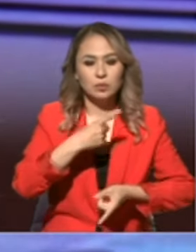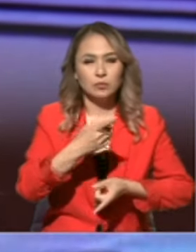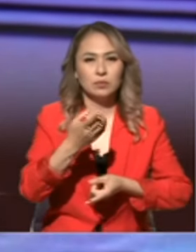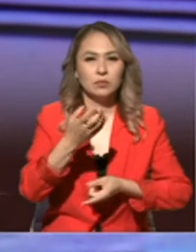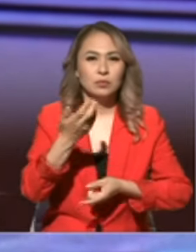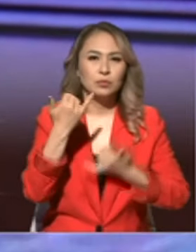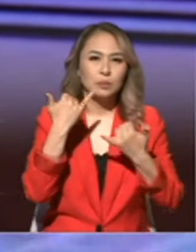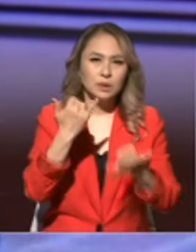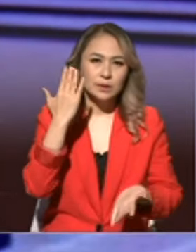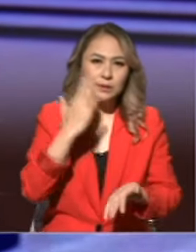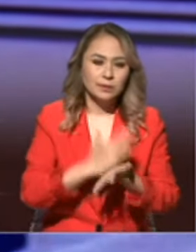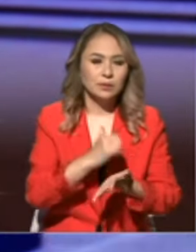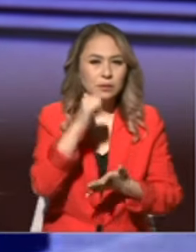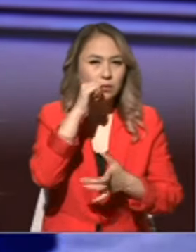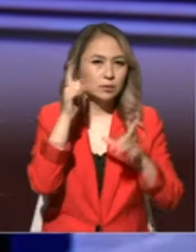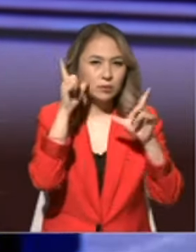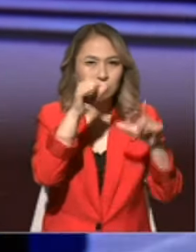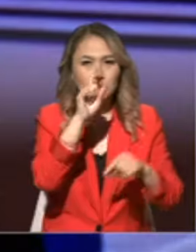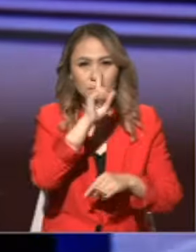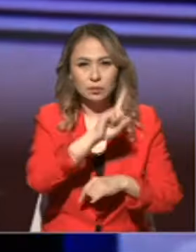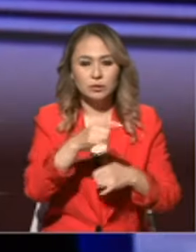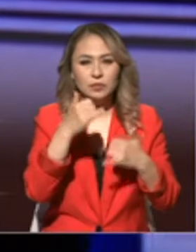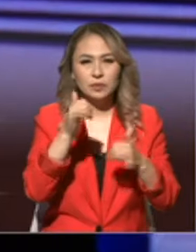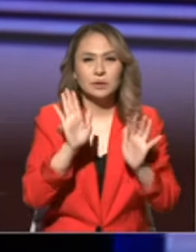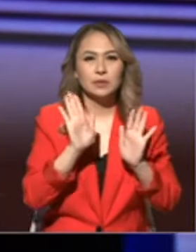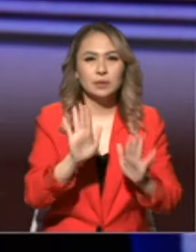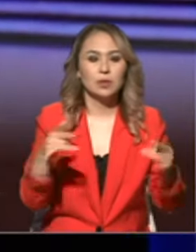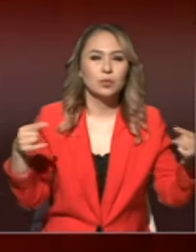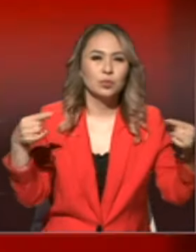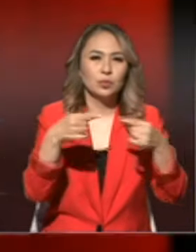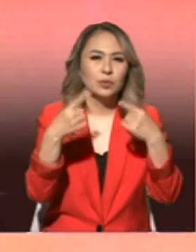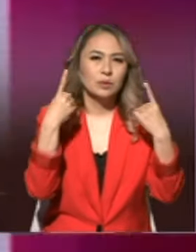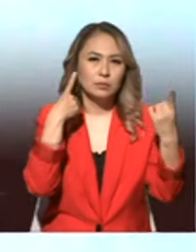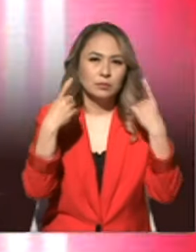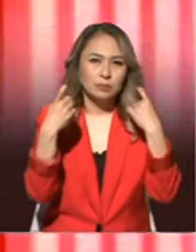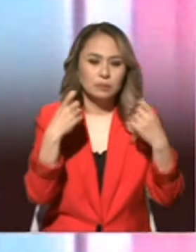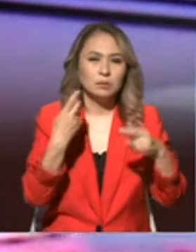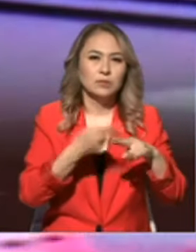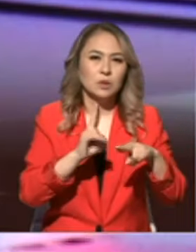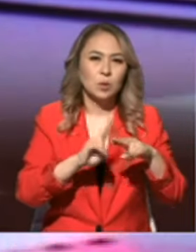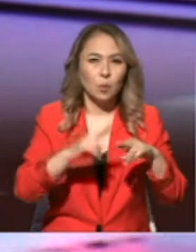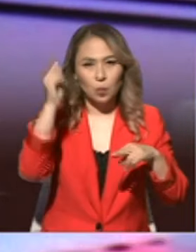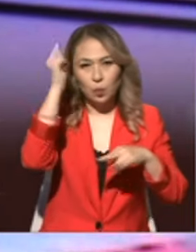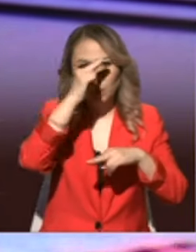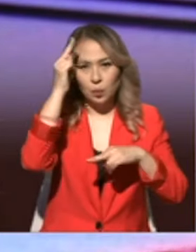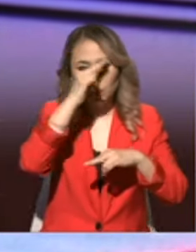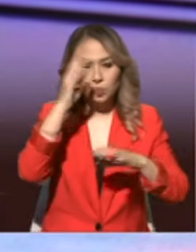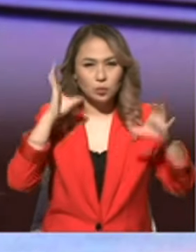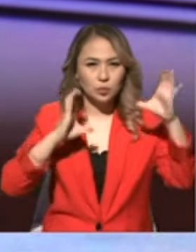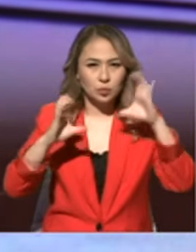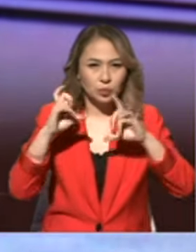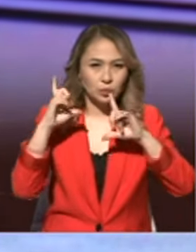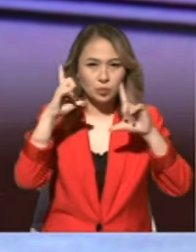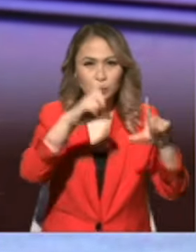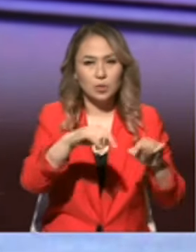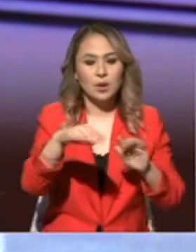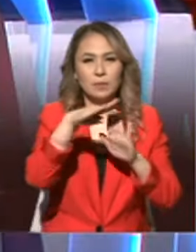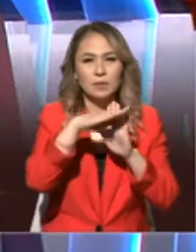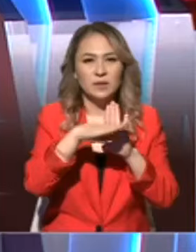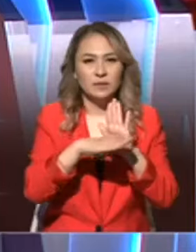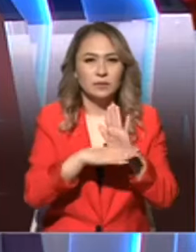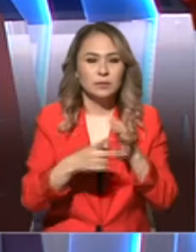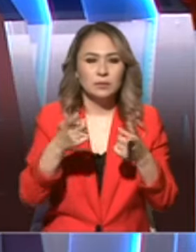қайтып кетті деген нәрселер бар. Бұл жерде тек қана нақты деректер, мына оқуға барған студенттер серпін бағдарламасы